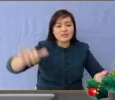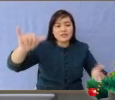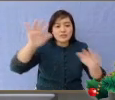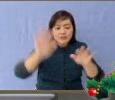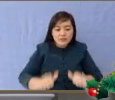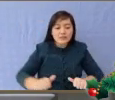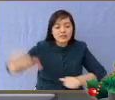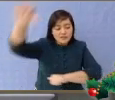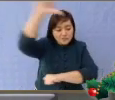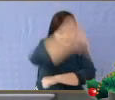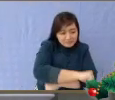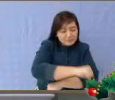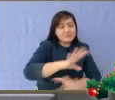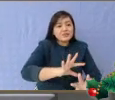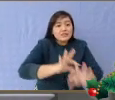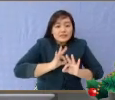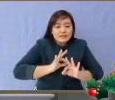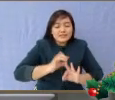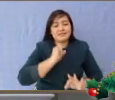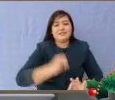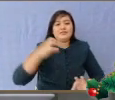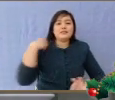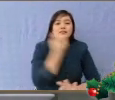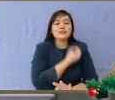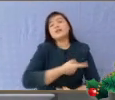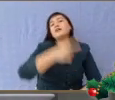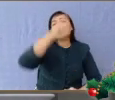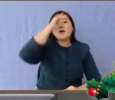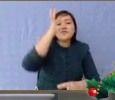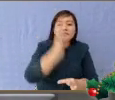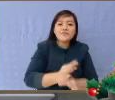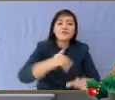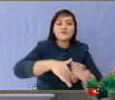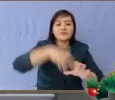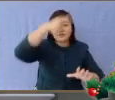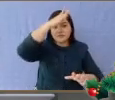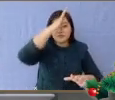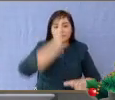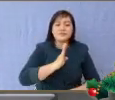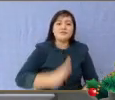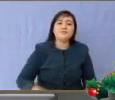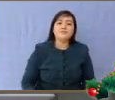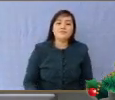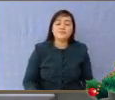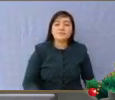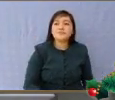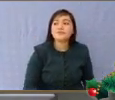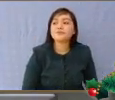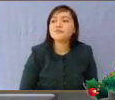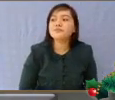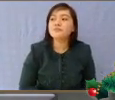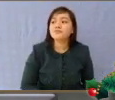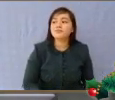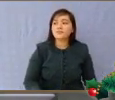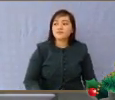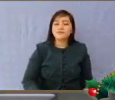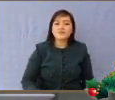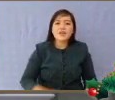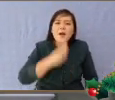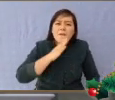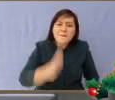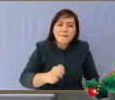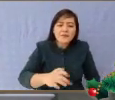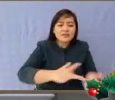kinakailangan po nating ilagay yung ating pananampalataya sa Diyos. Be a Christian tonight. I said, be a